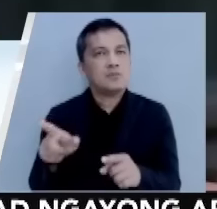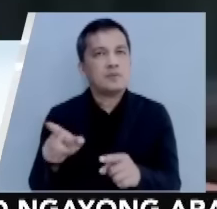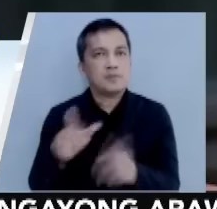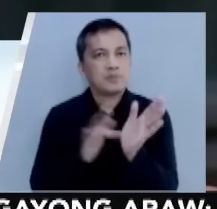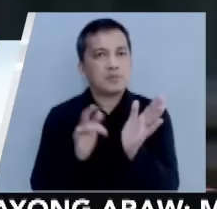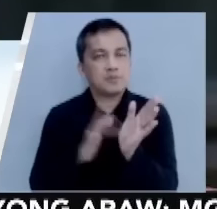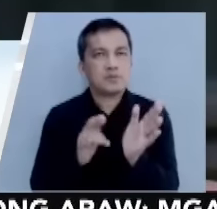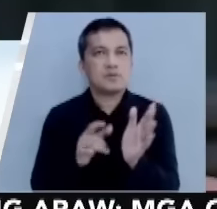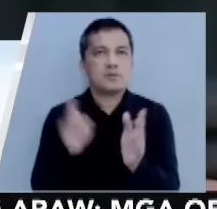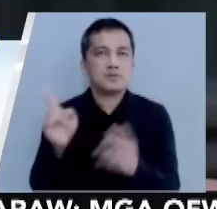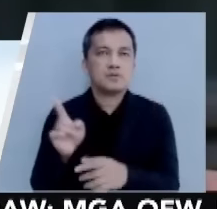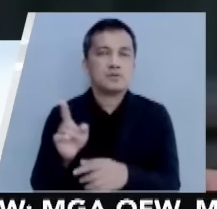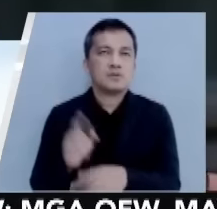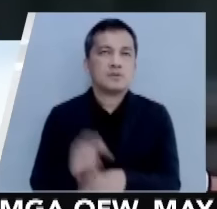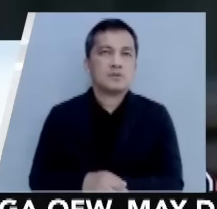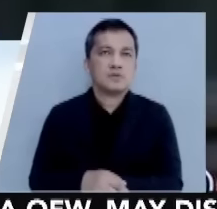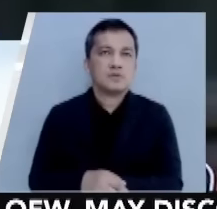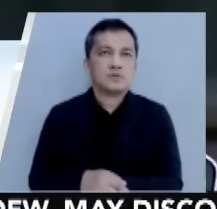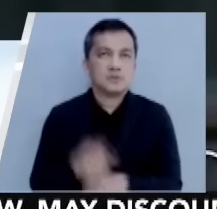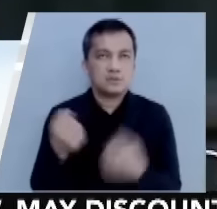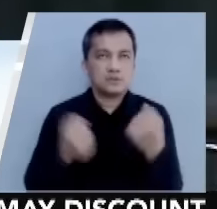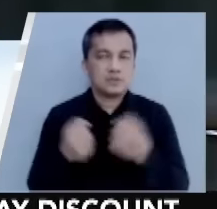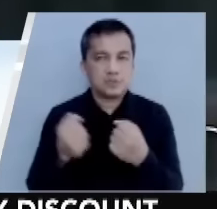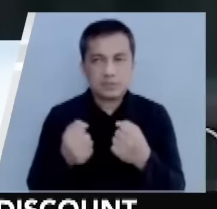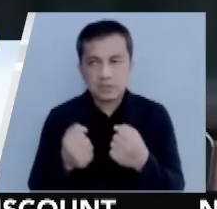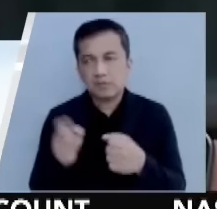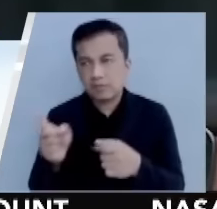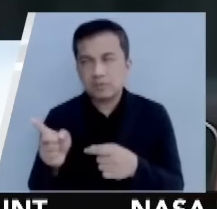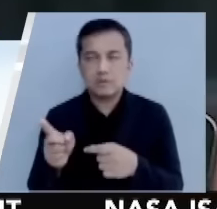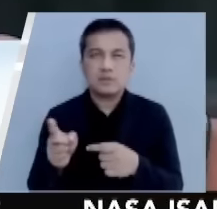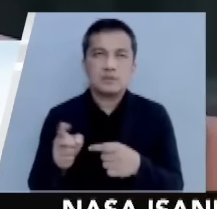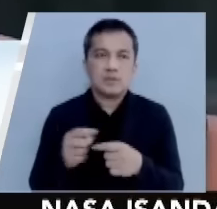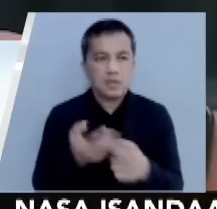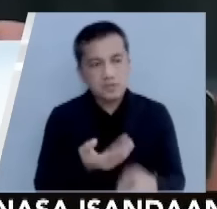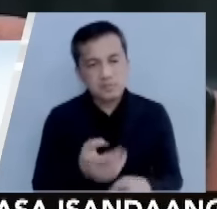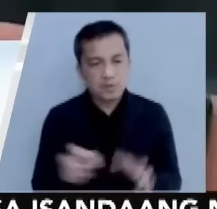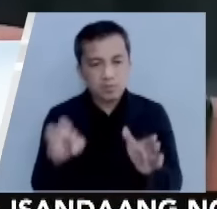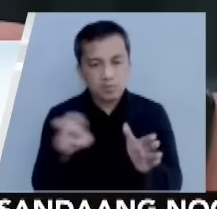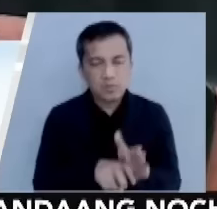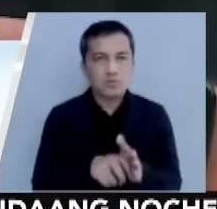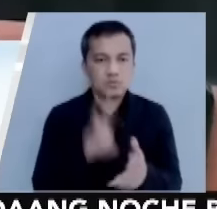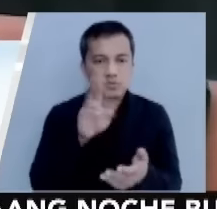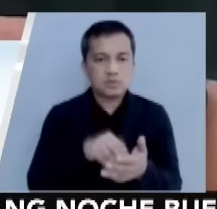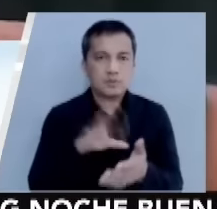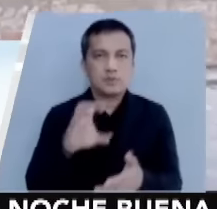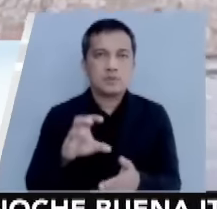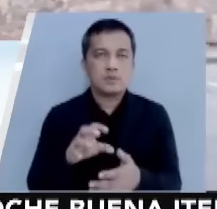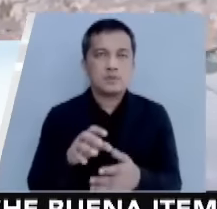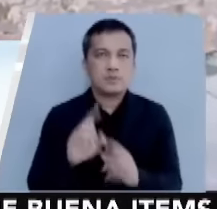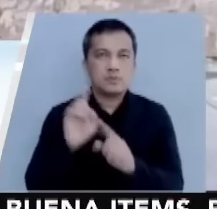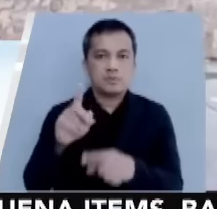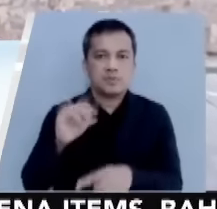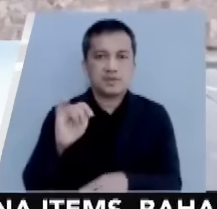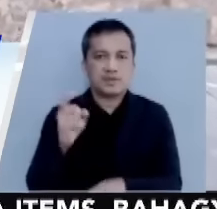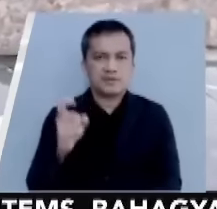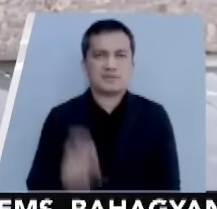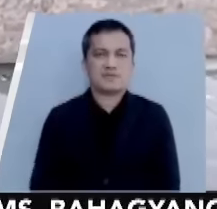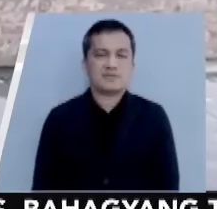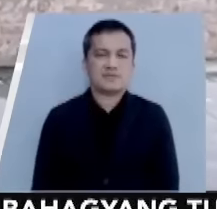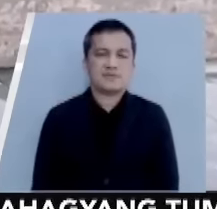mga nagda-drive dito at sisingilin sila. Pag upo, 2,500, aga PITX lang. Para sa